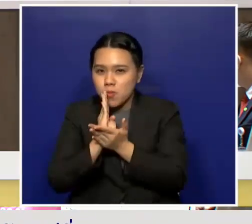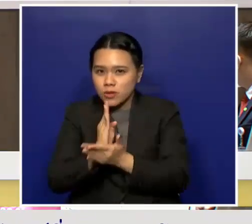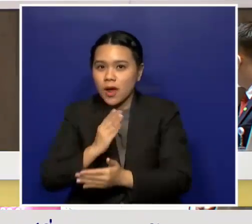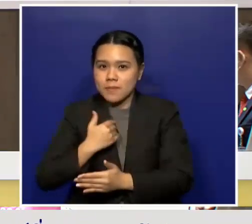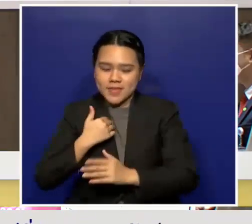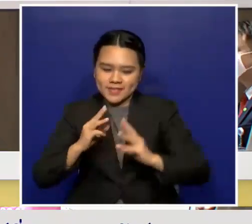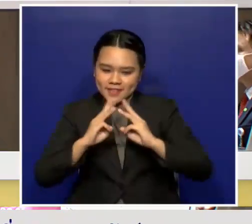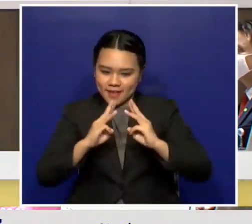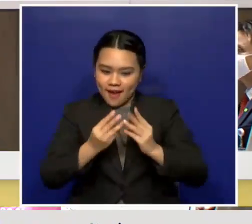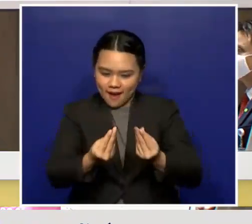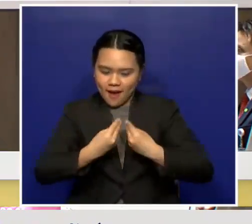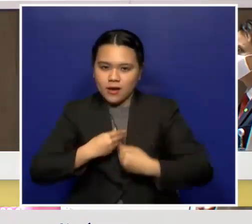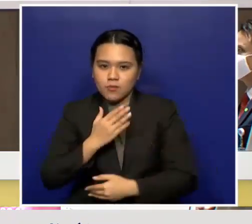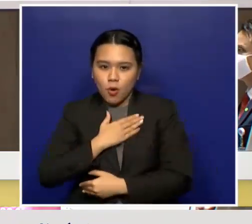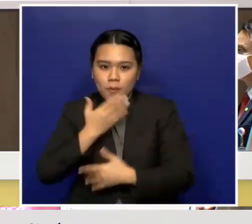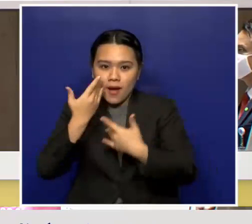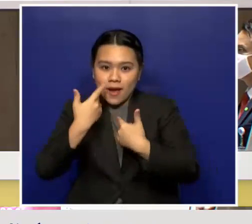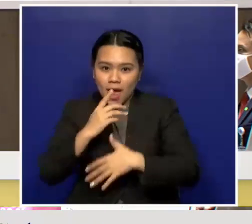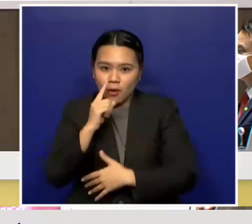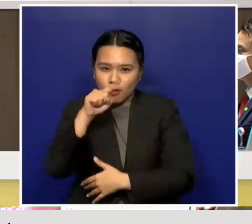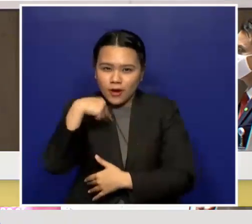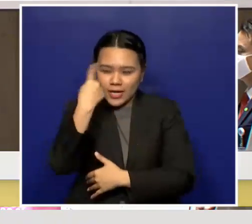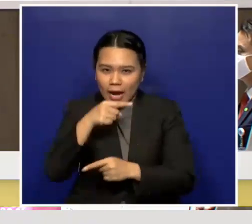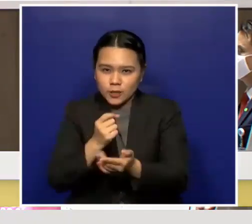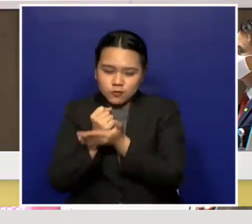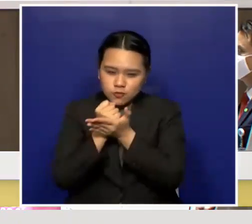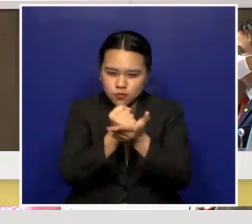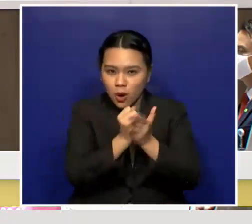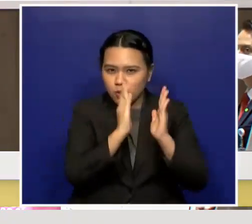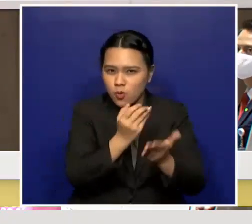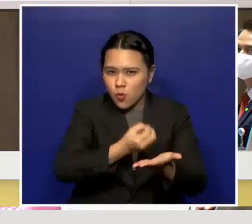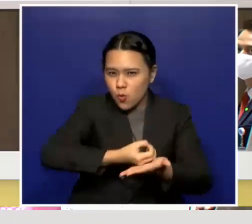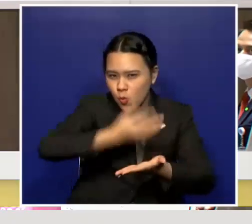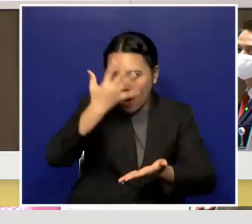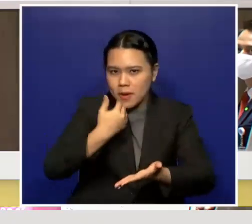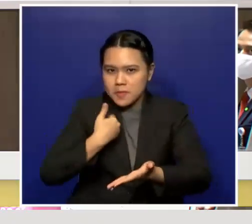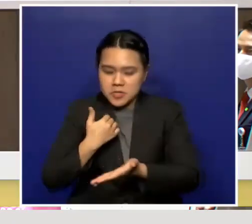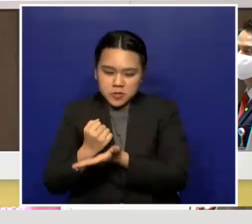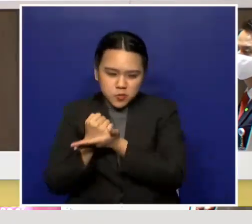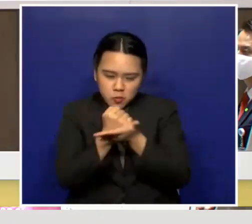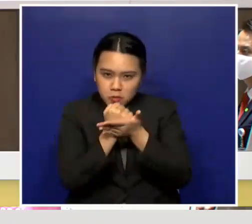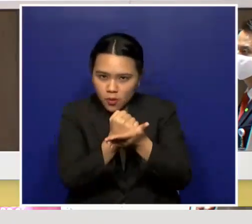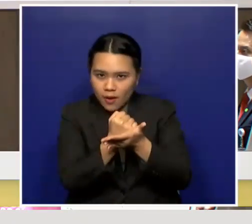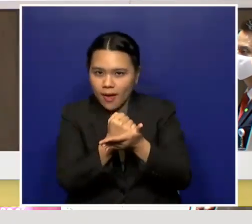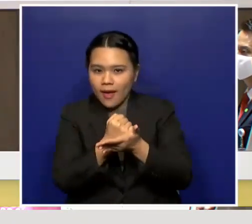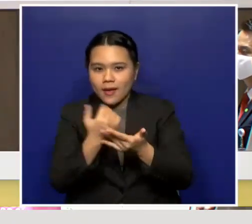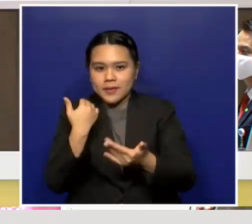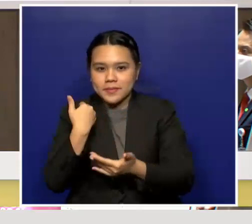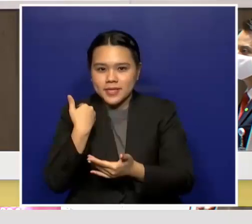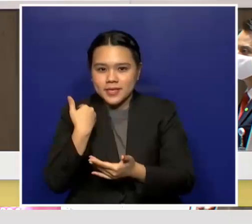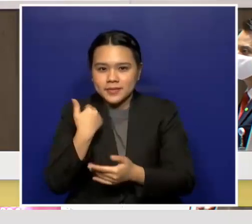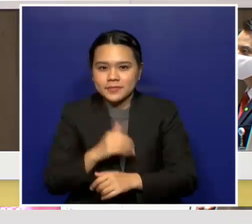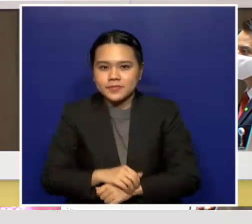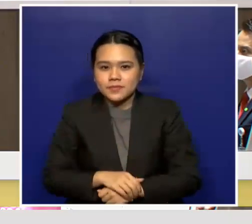านี้มาจึงฉีกหน้ากากไอ้พวกที่เอื้อเจ้าสัวทั้งหลายแหละพวกตะแบงพวกศรีถนนชัยนะพวกที่เขาเรีย